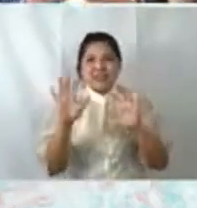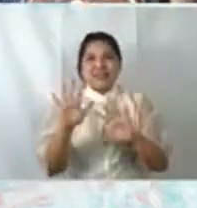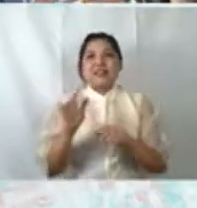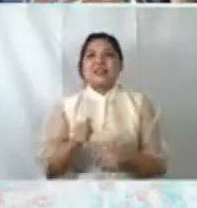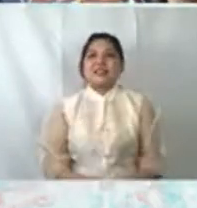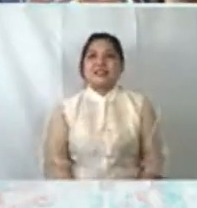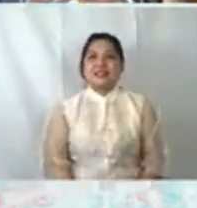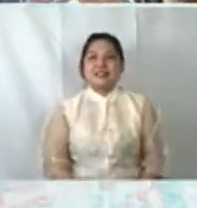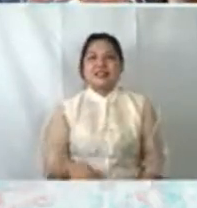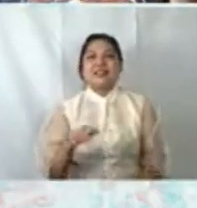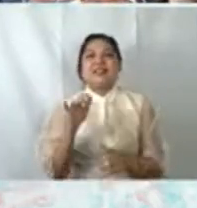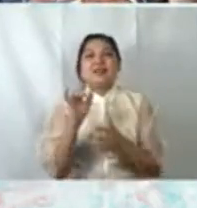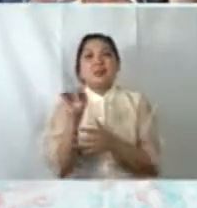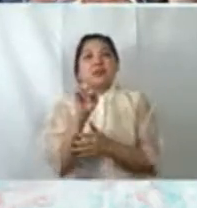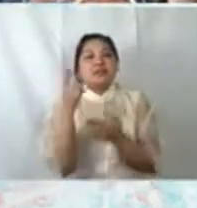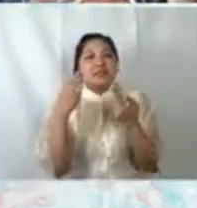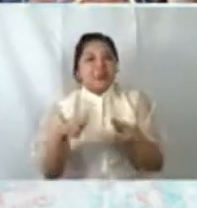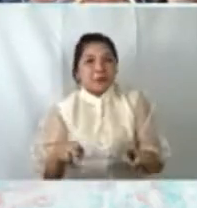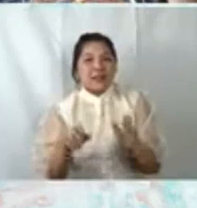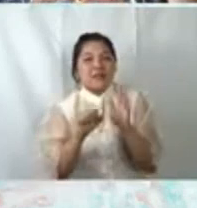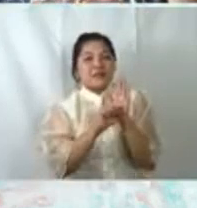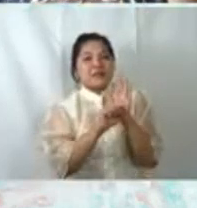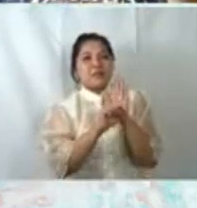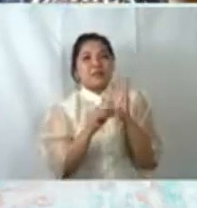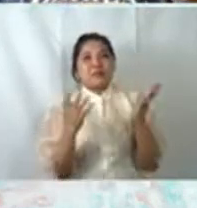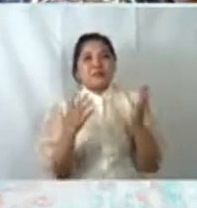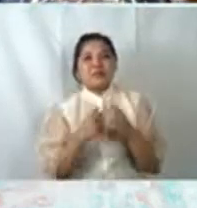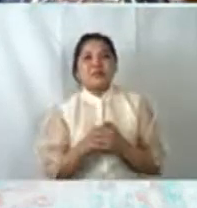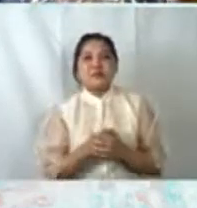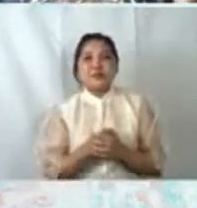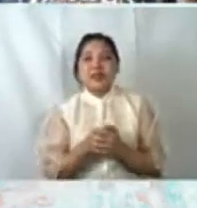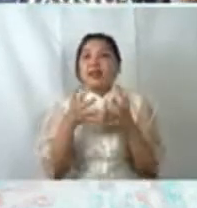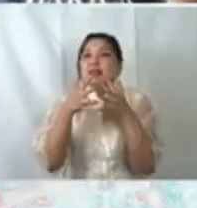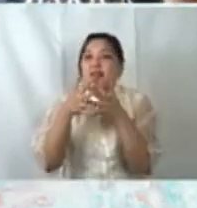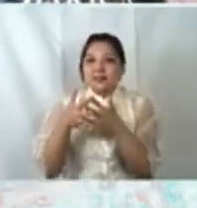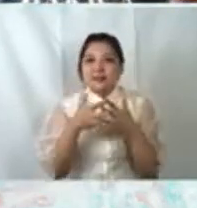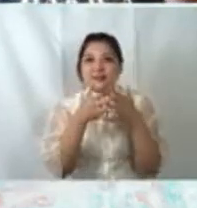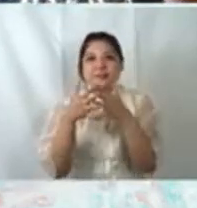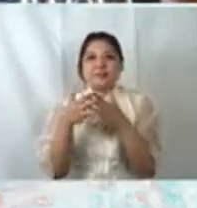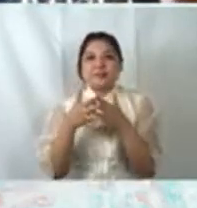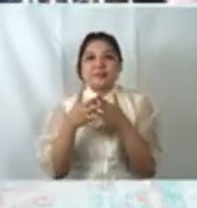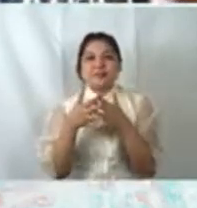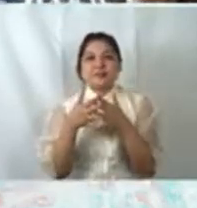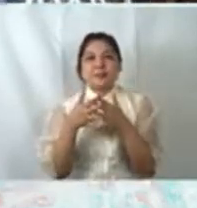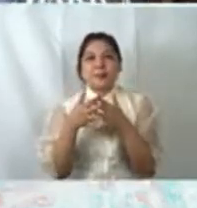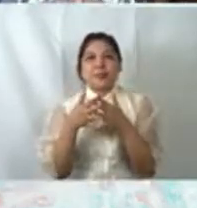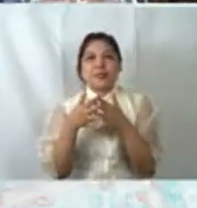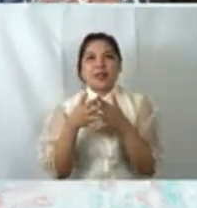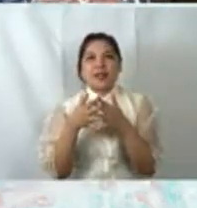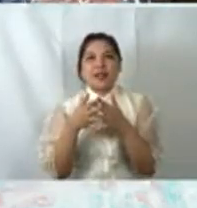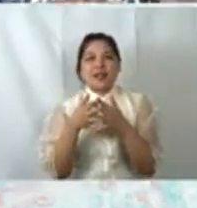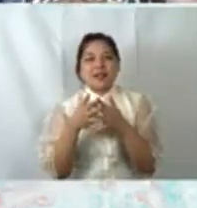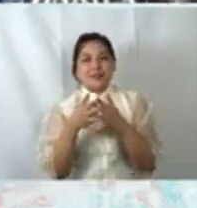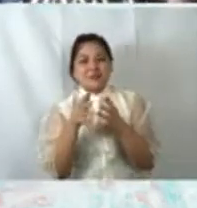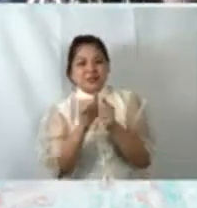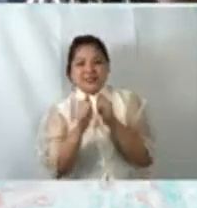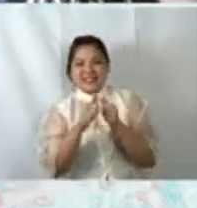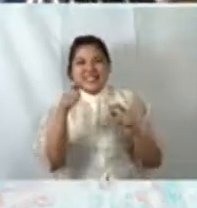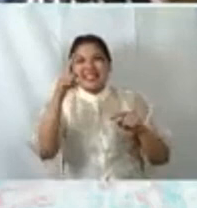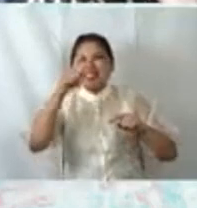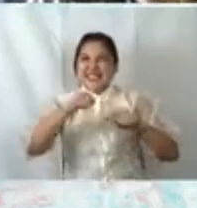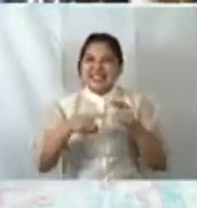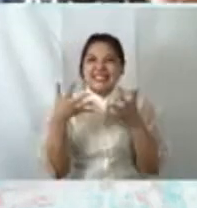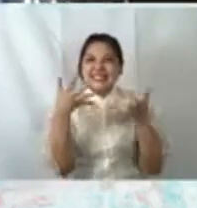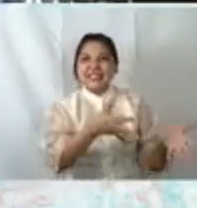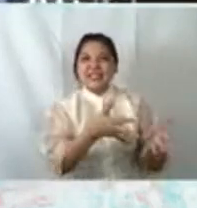simbolikal na ang Amerika ay tila hindi tayo iniiwan 50 years